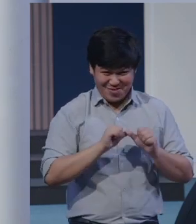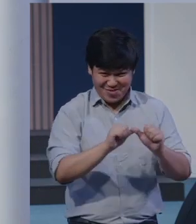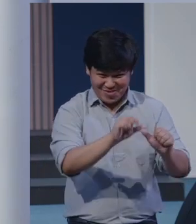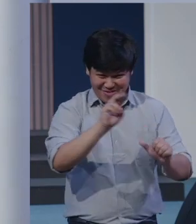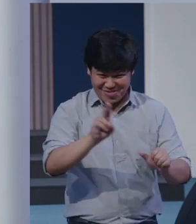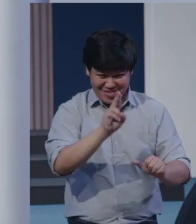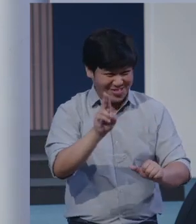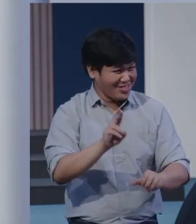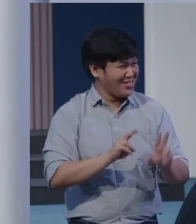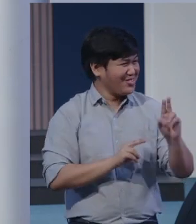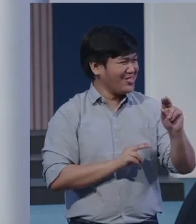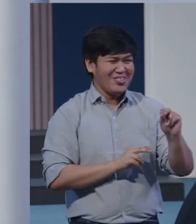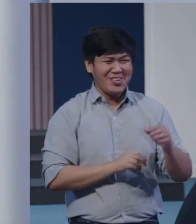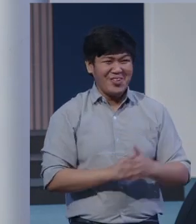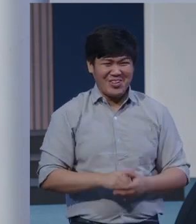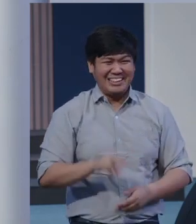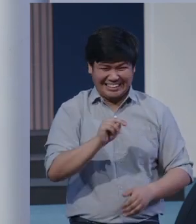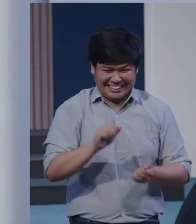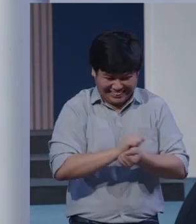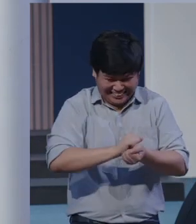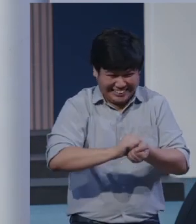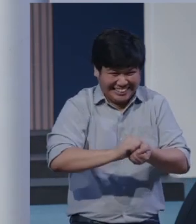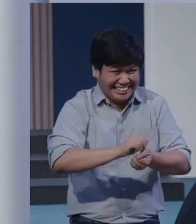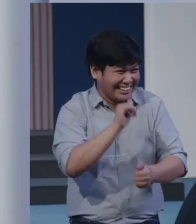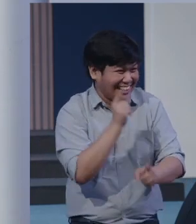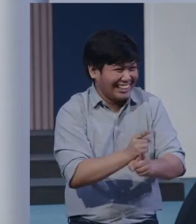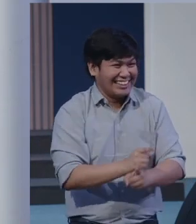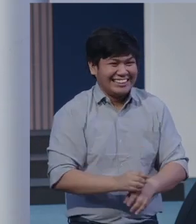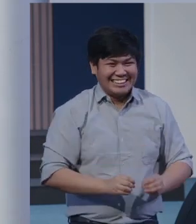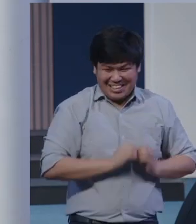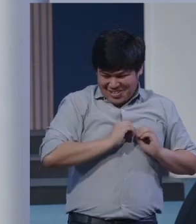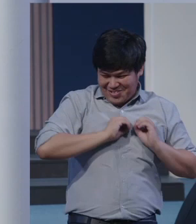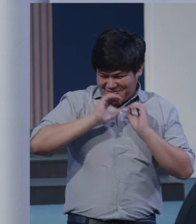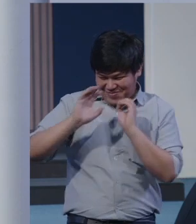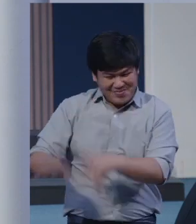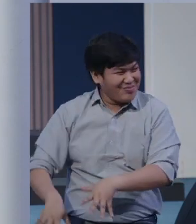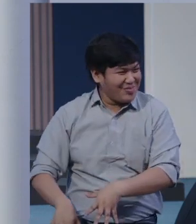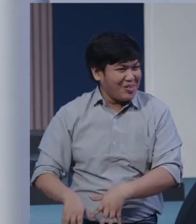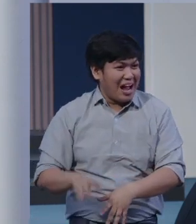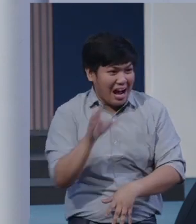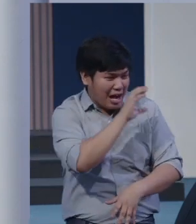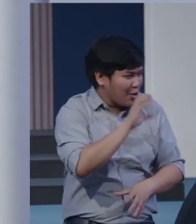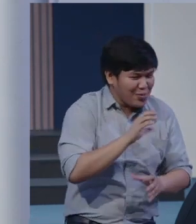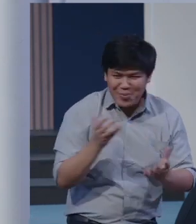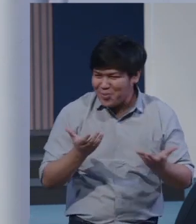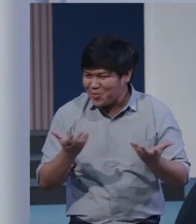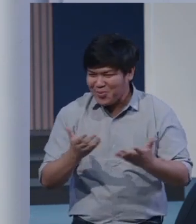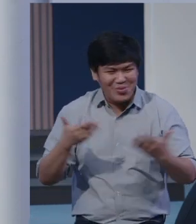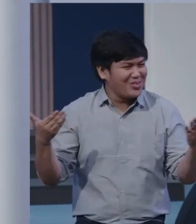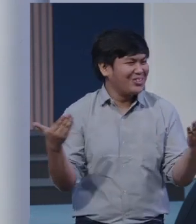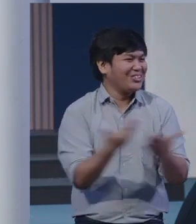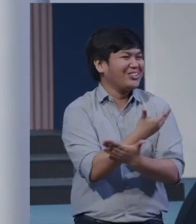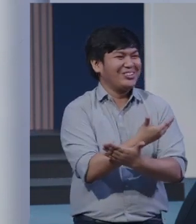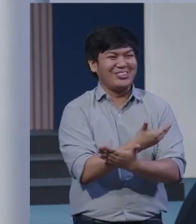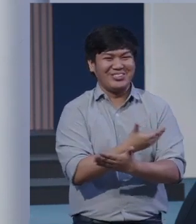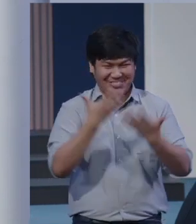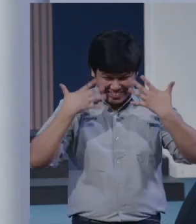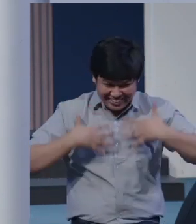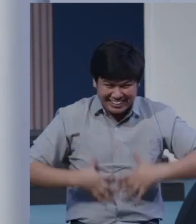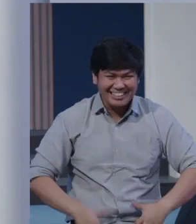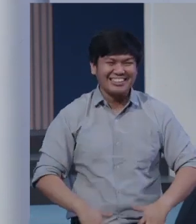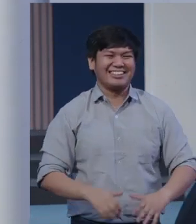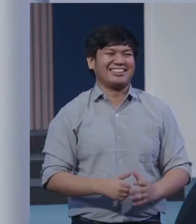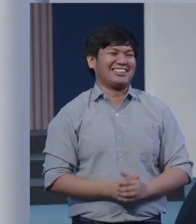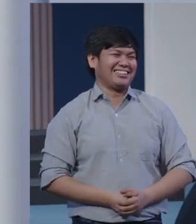of its creator ang lahat ng Kristiyano ay kaisa ni Kristo sa kanyang pagkamatay sa crus at